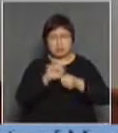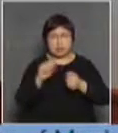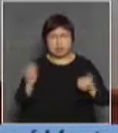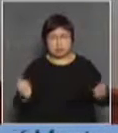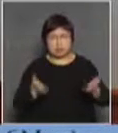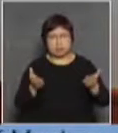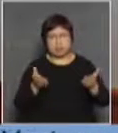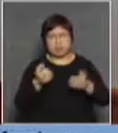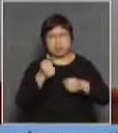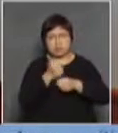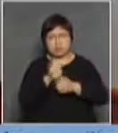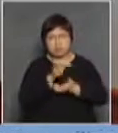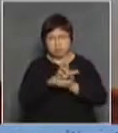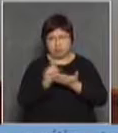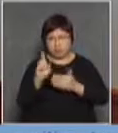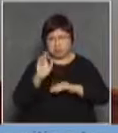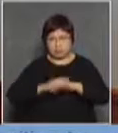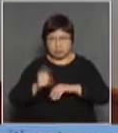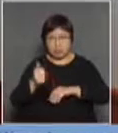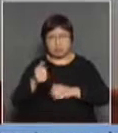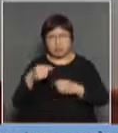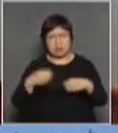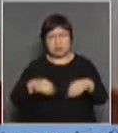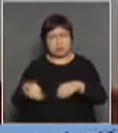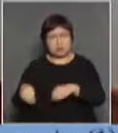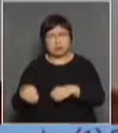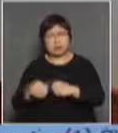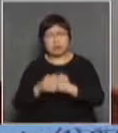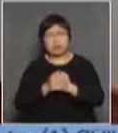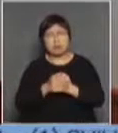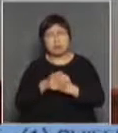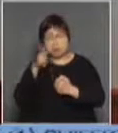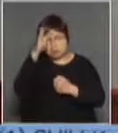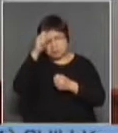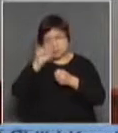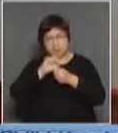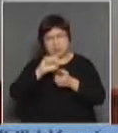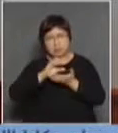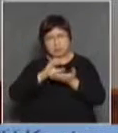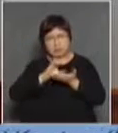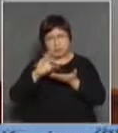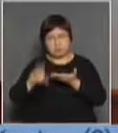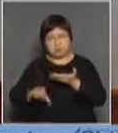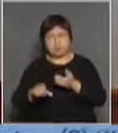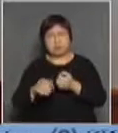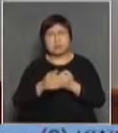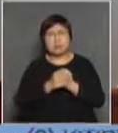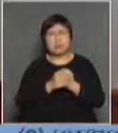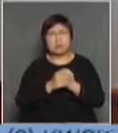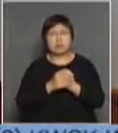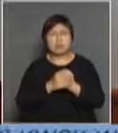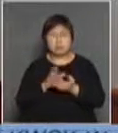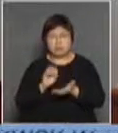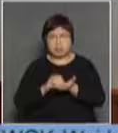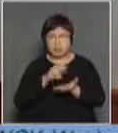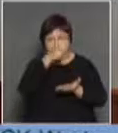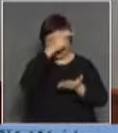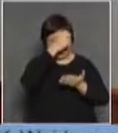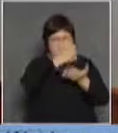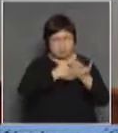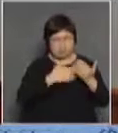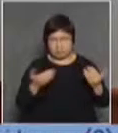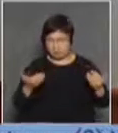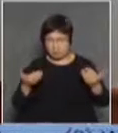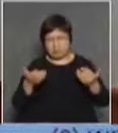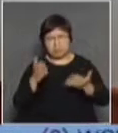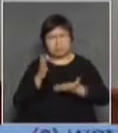職業專才教育？在政府增撥資源與落實政策之間的差